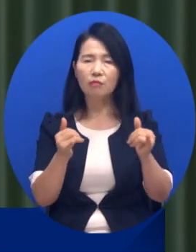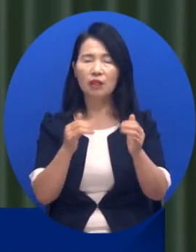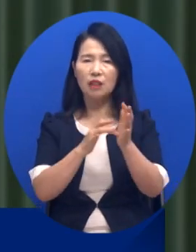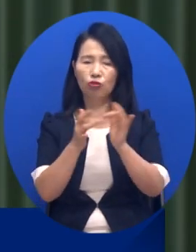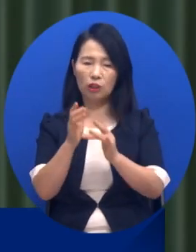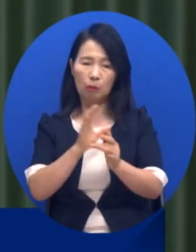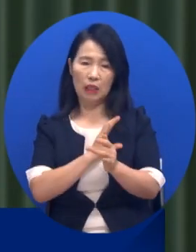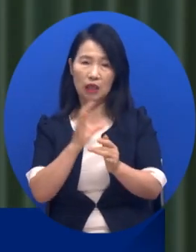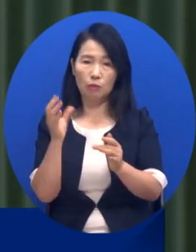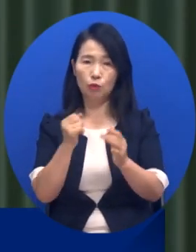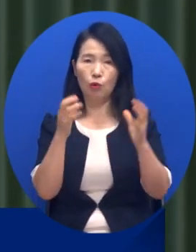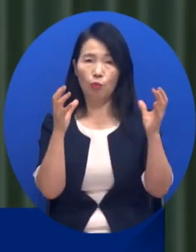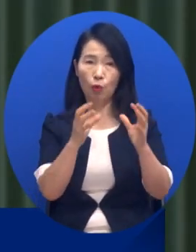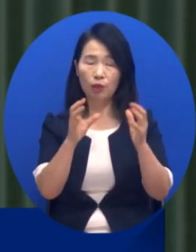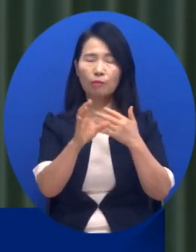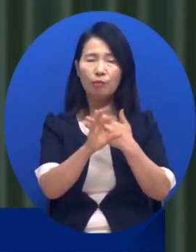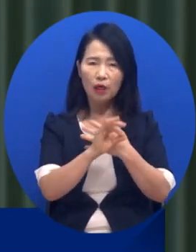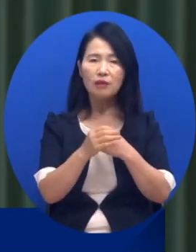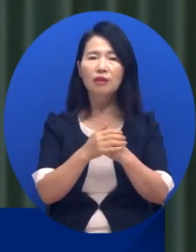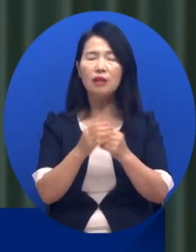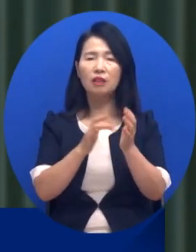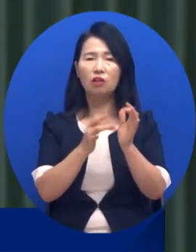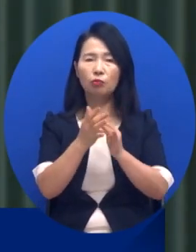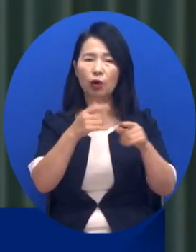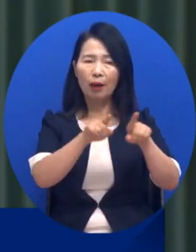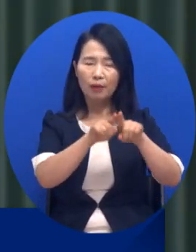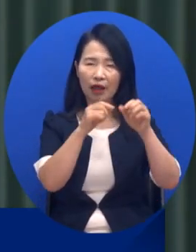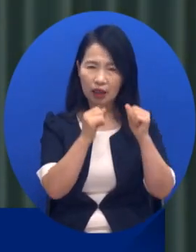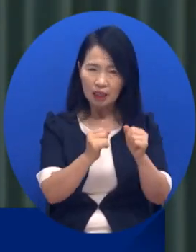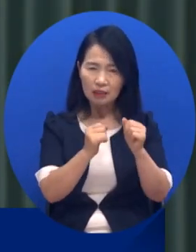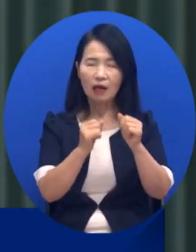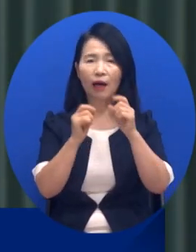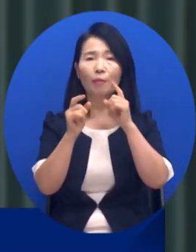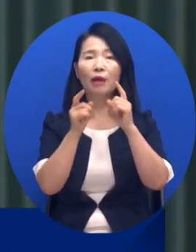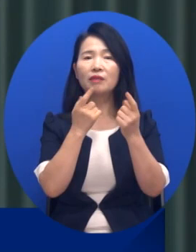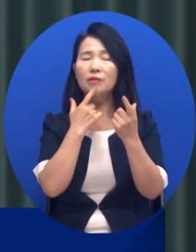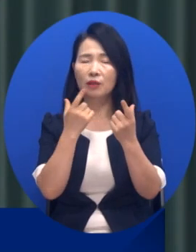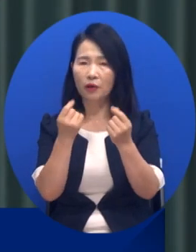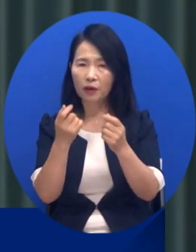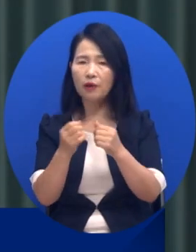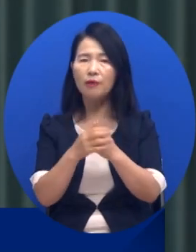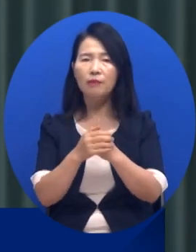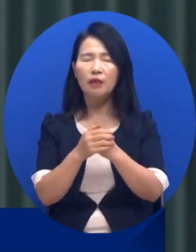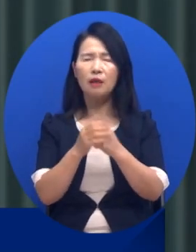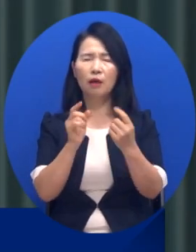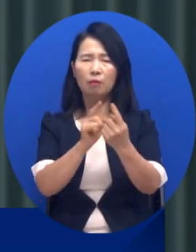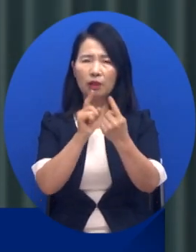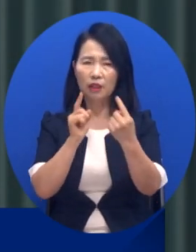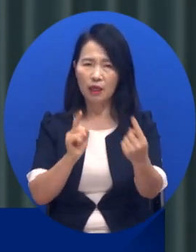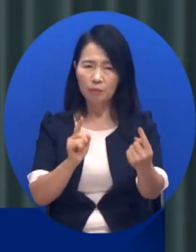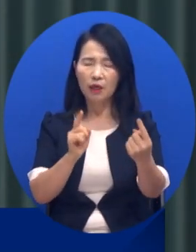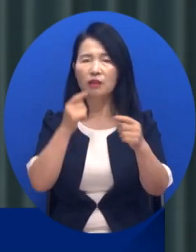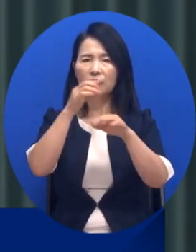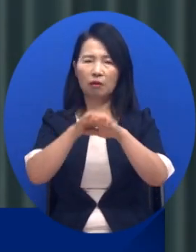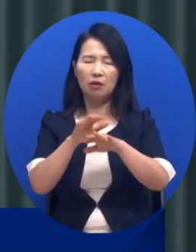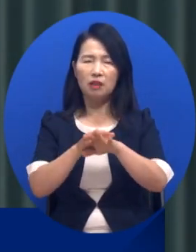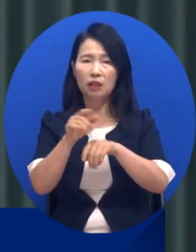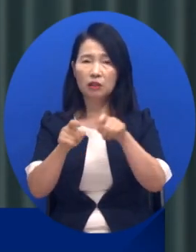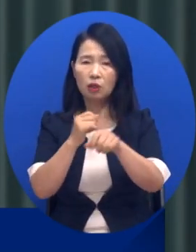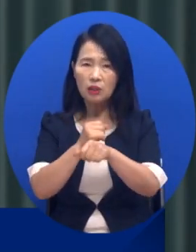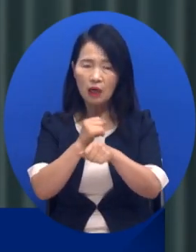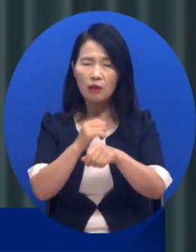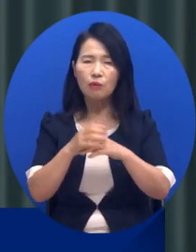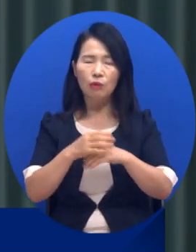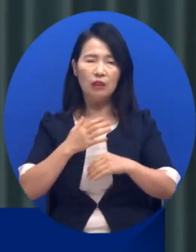곳에는 나도 그들 중에 있느니라 라는 말씀에 따라 비대면 예배를 실천하고